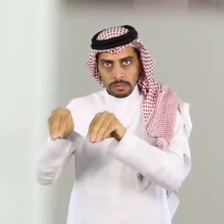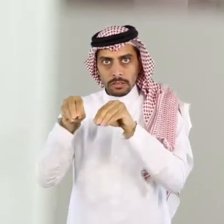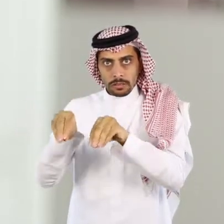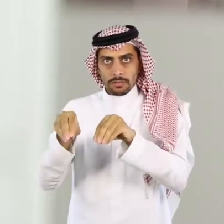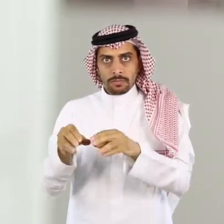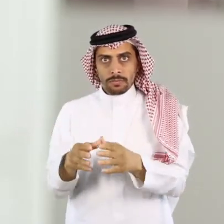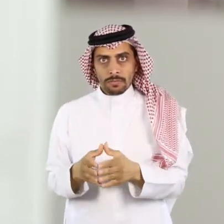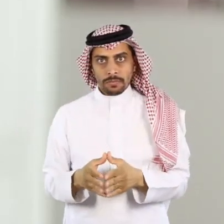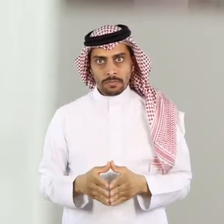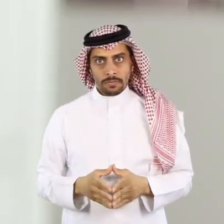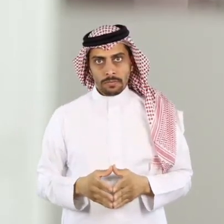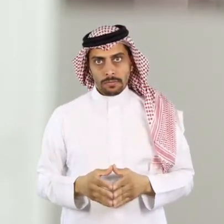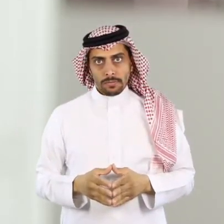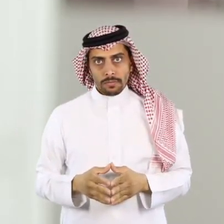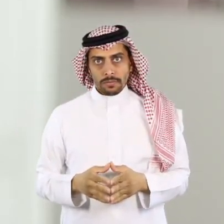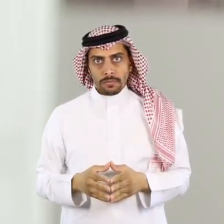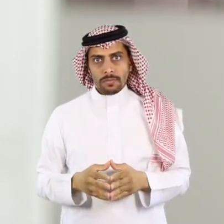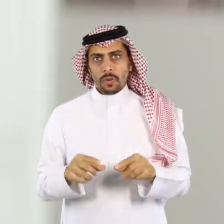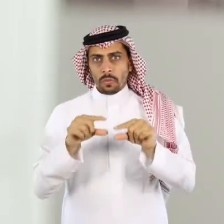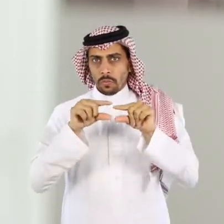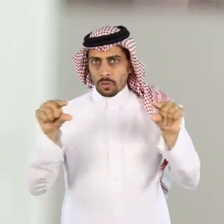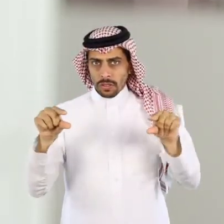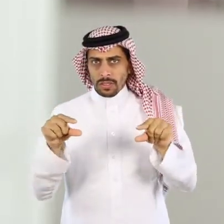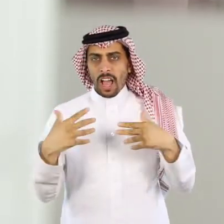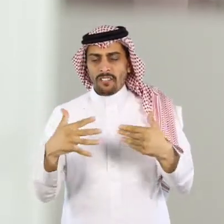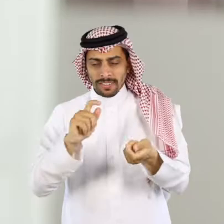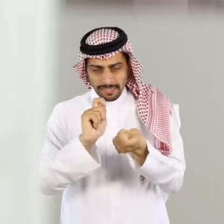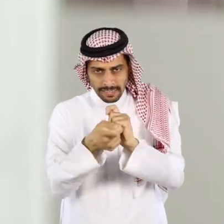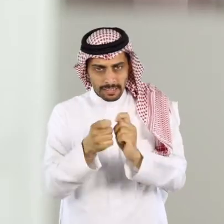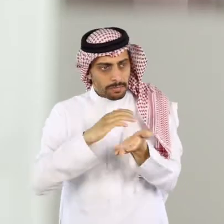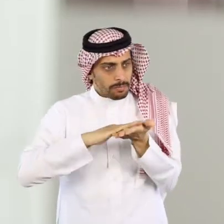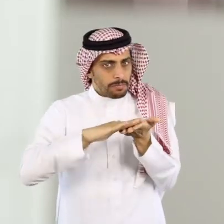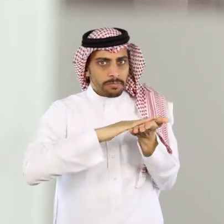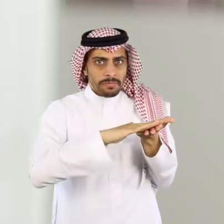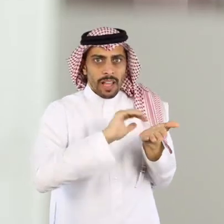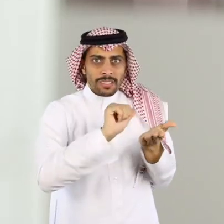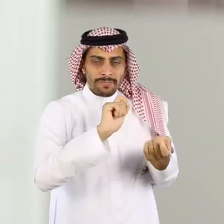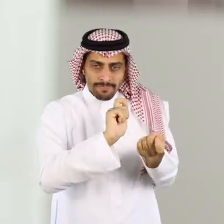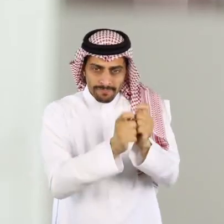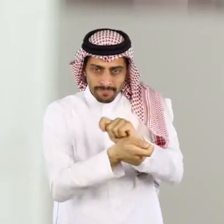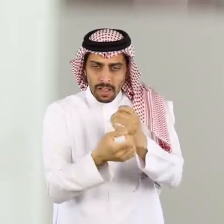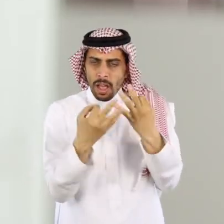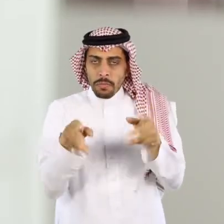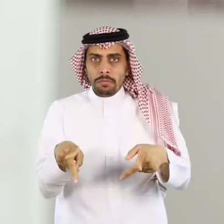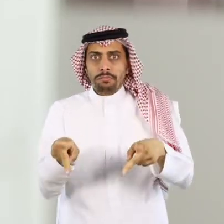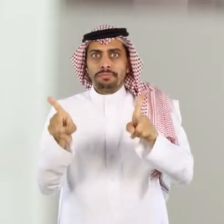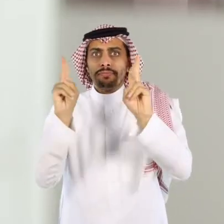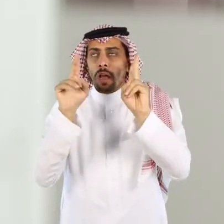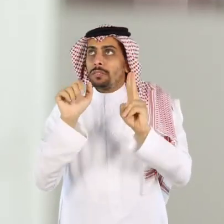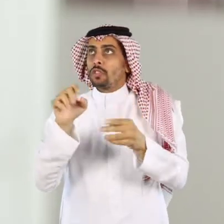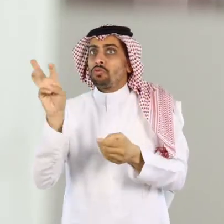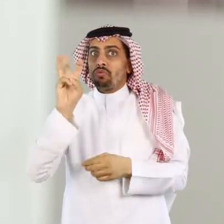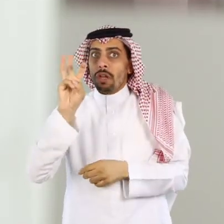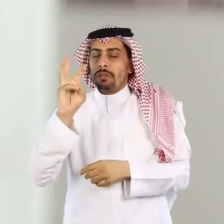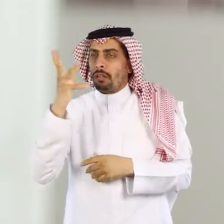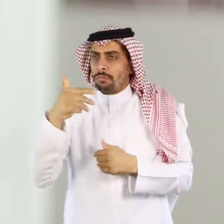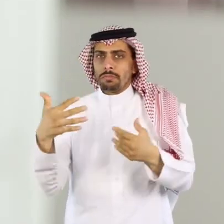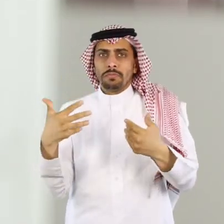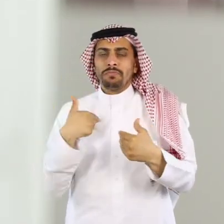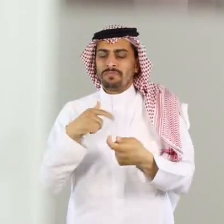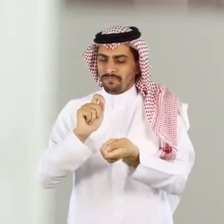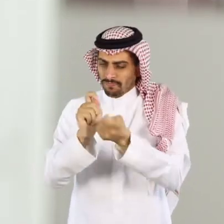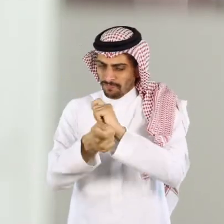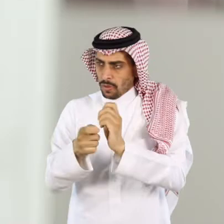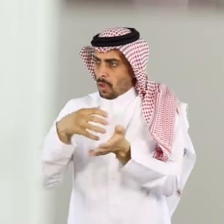الإعاقة. بما يخص أدوات تيسيرية، عملت الشركة لتهيئة وتطويع بعض مرافقها